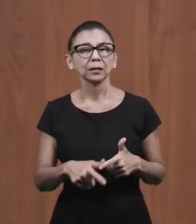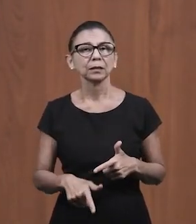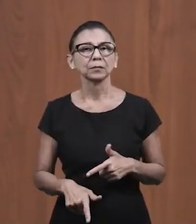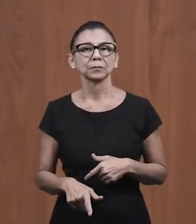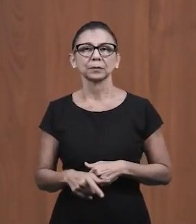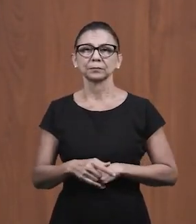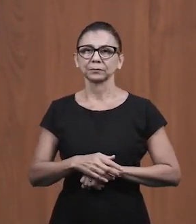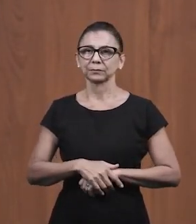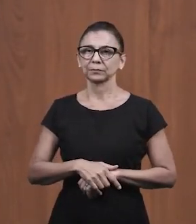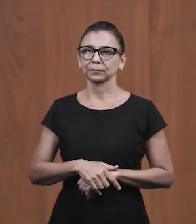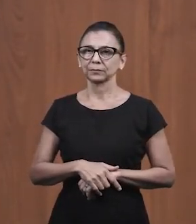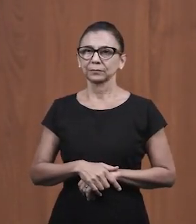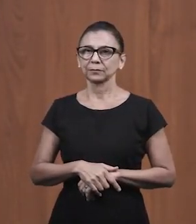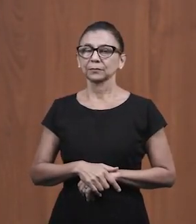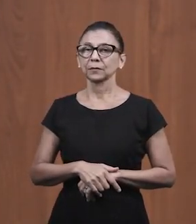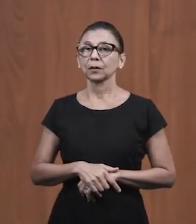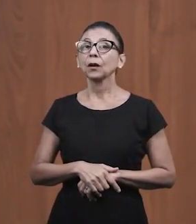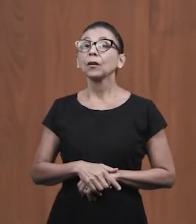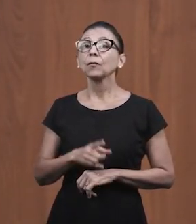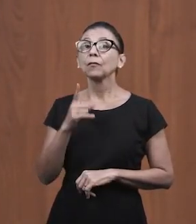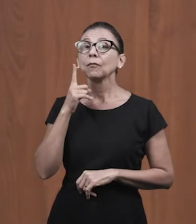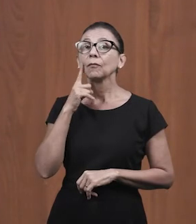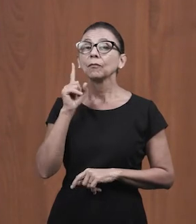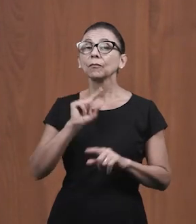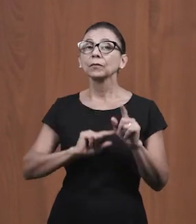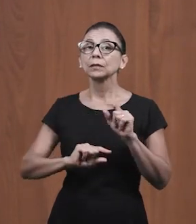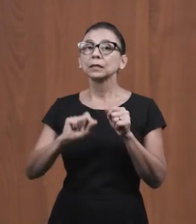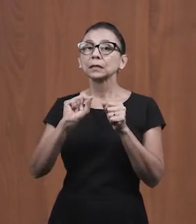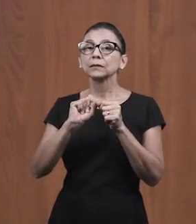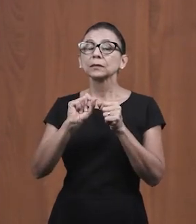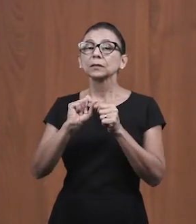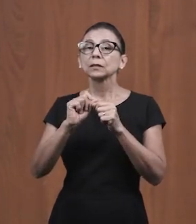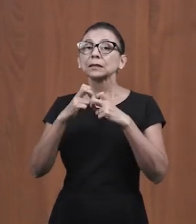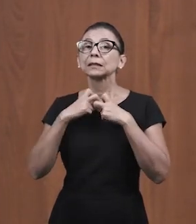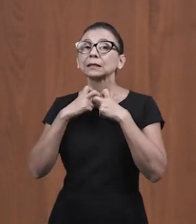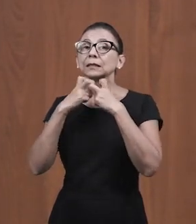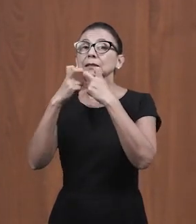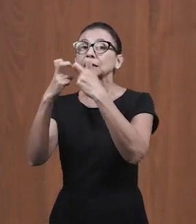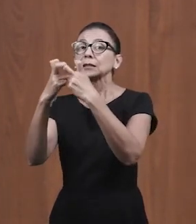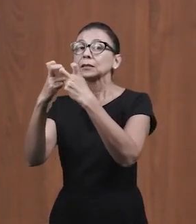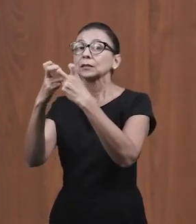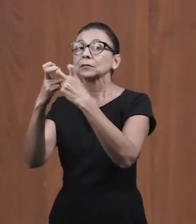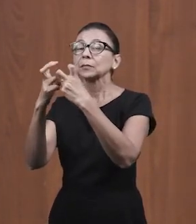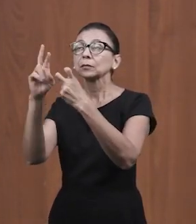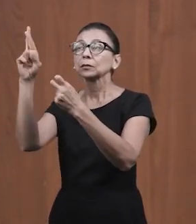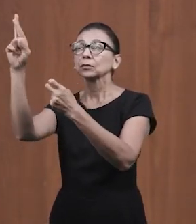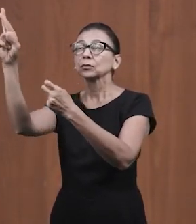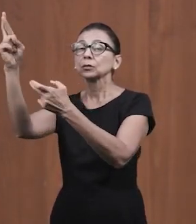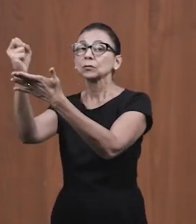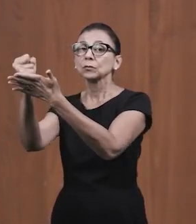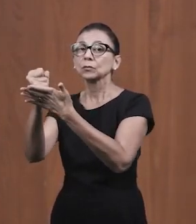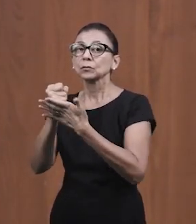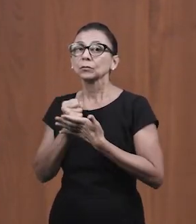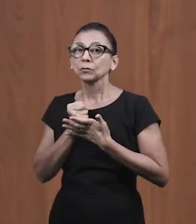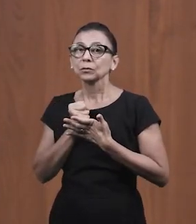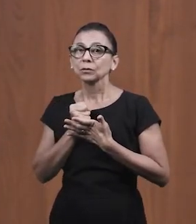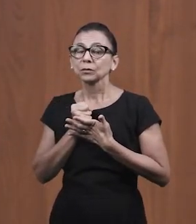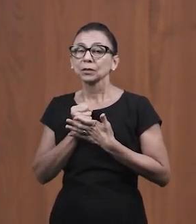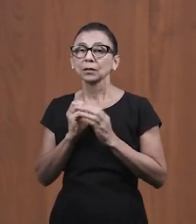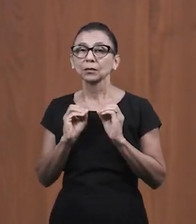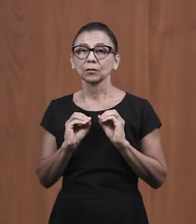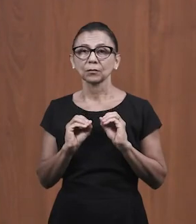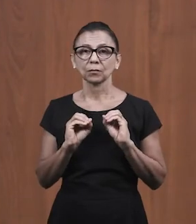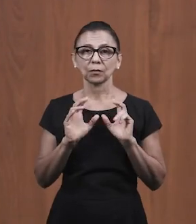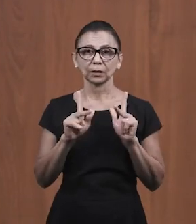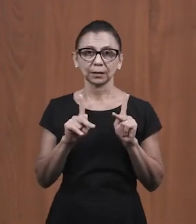par des problèmes, n'oubliez pas, clamez par secours à Jésus. Et lui, il vous aidera.